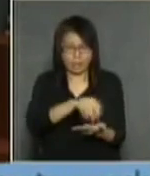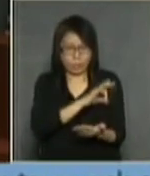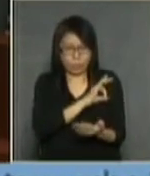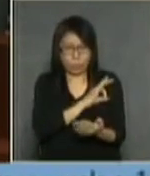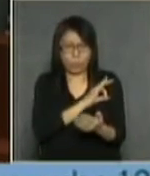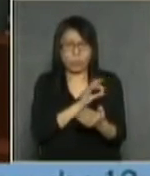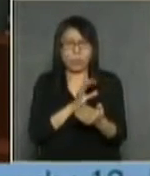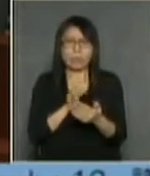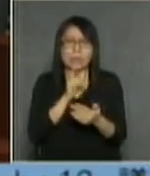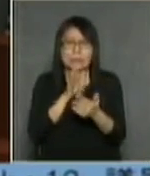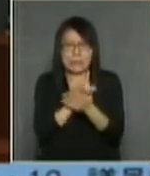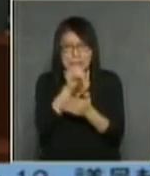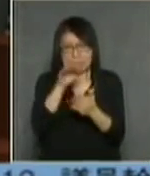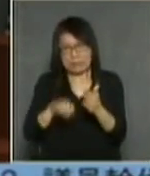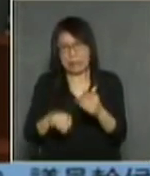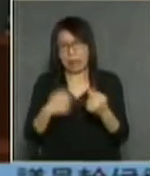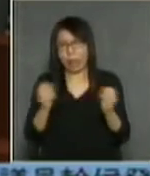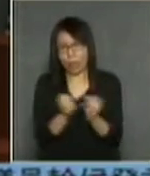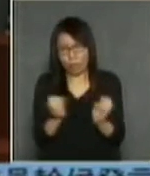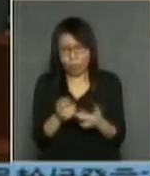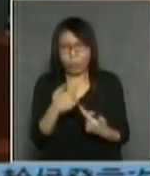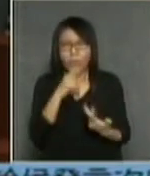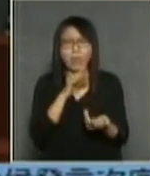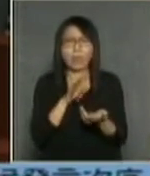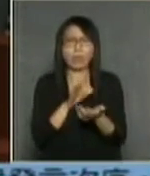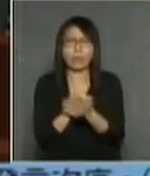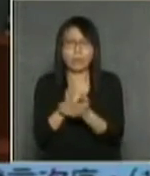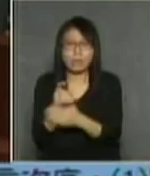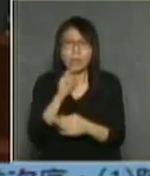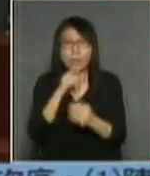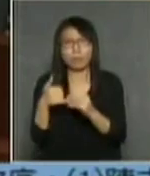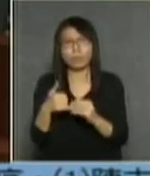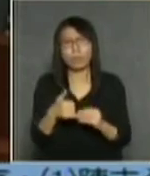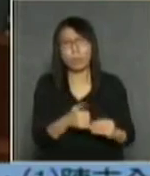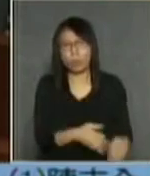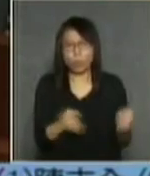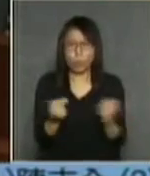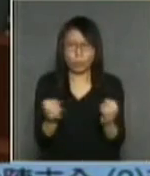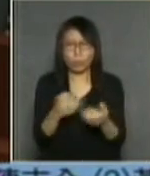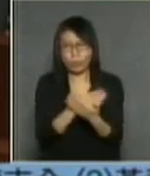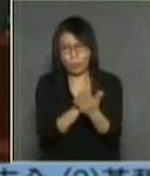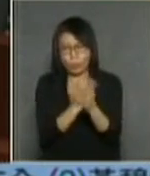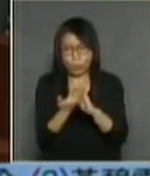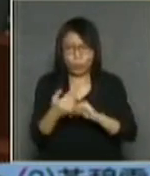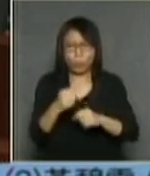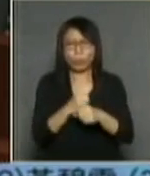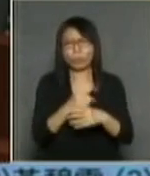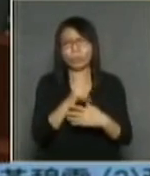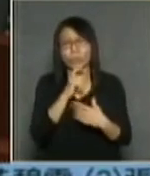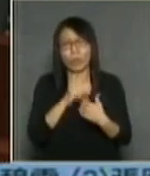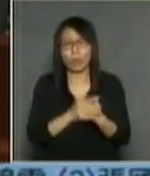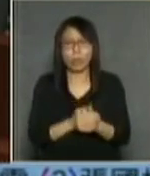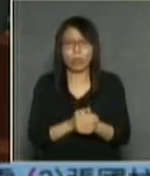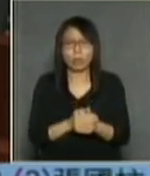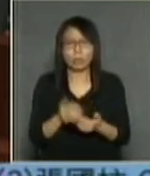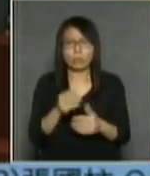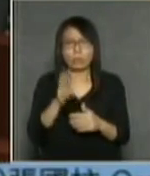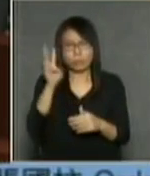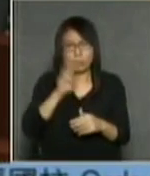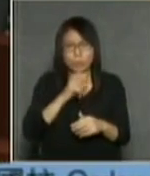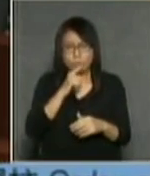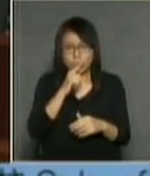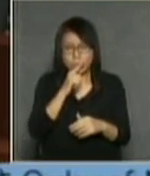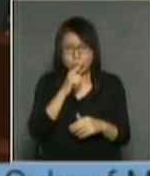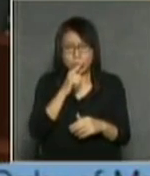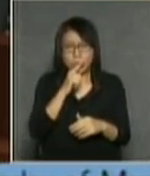年，加上每年有例牌的拉布啊等等的工作呢，要为食水去立法呢，恐